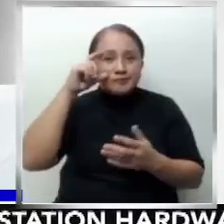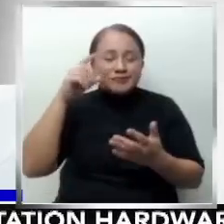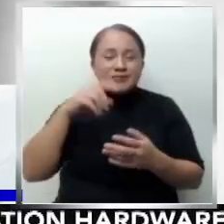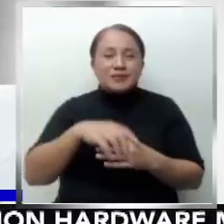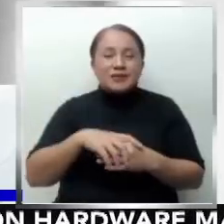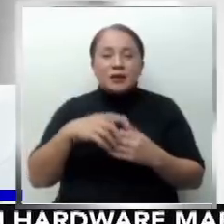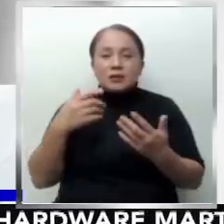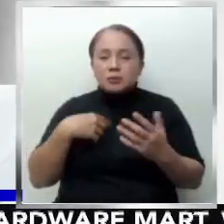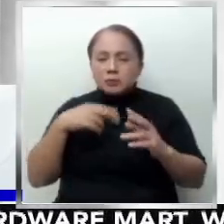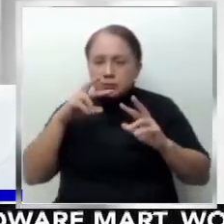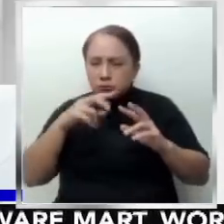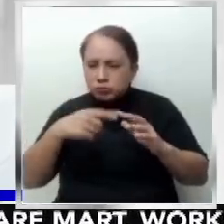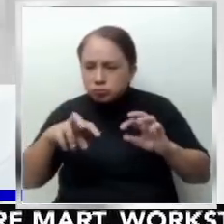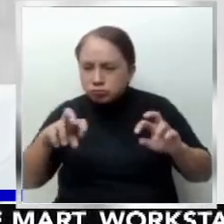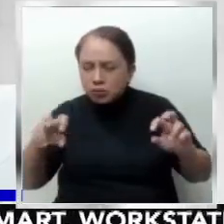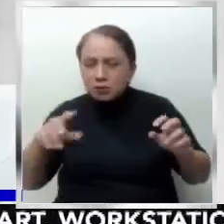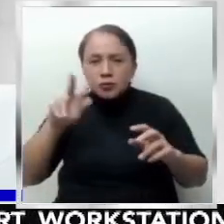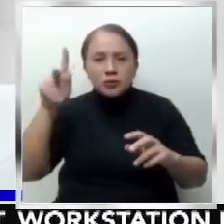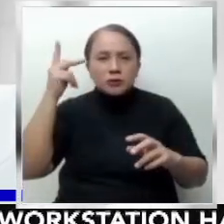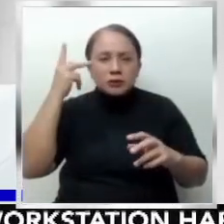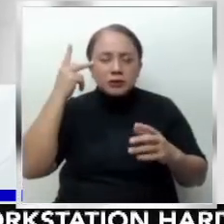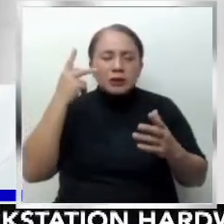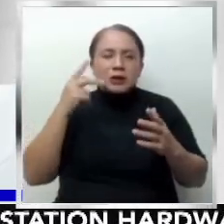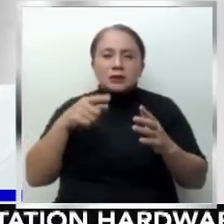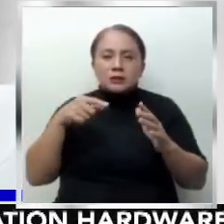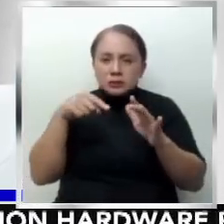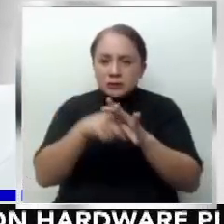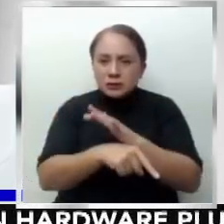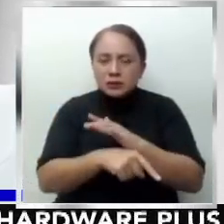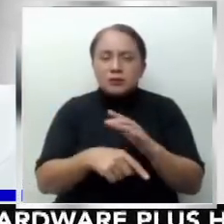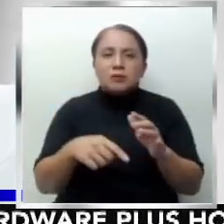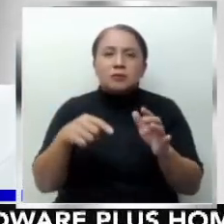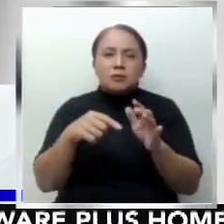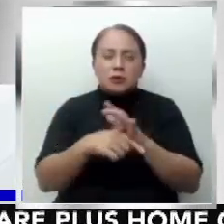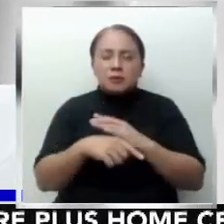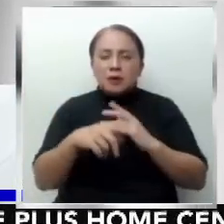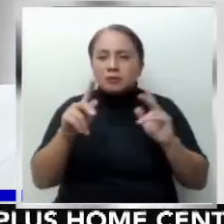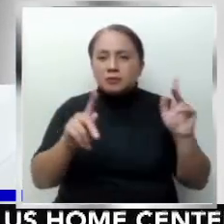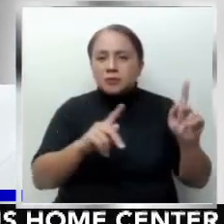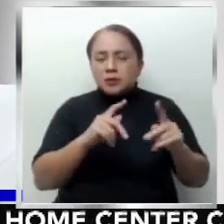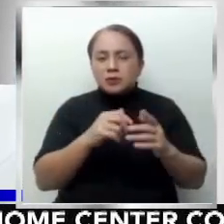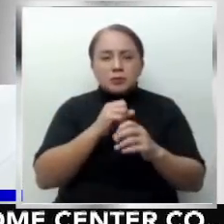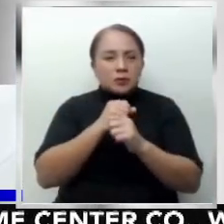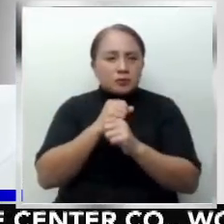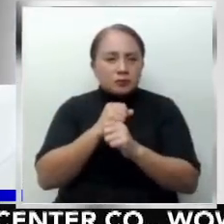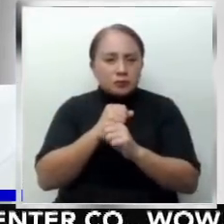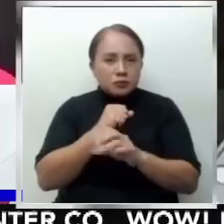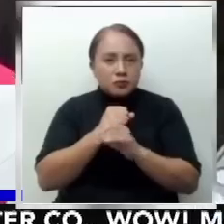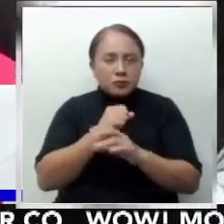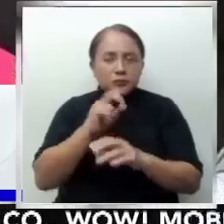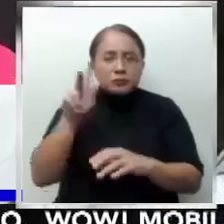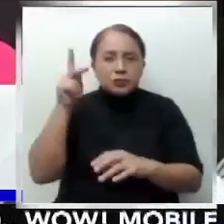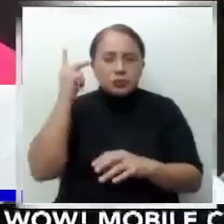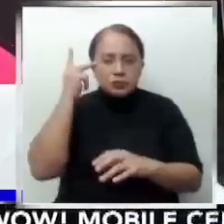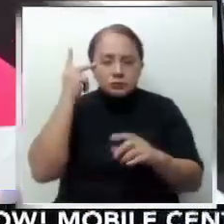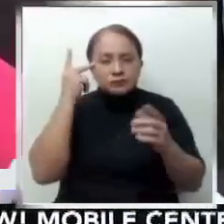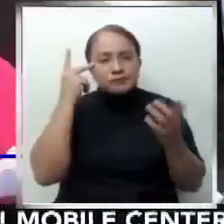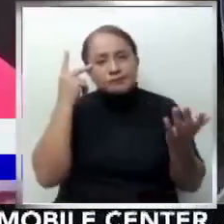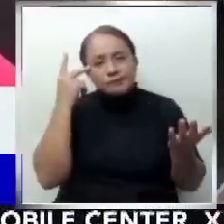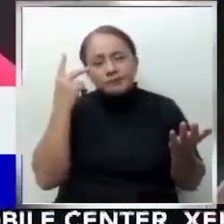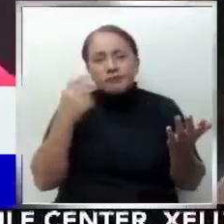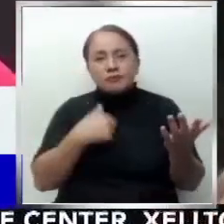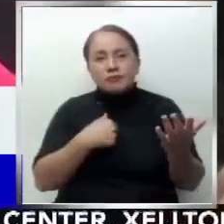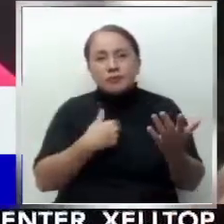ang mga political killing o pagkamatay ng mga taong may kilalang advokasya o political causes. Disappointing because